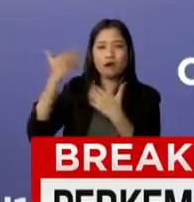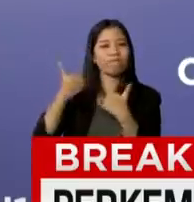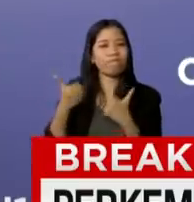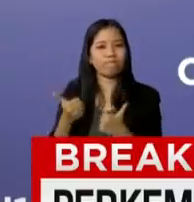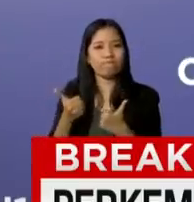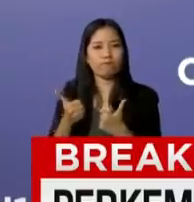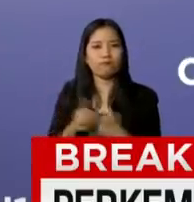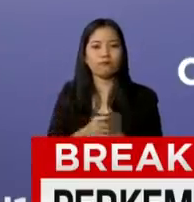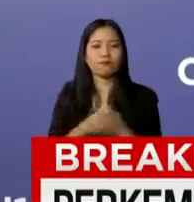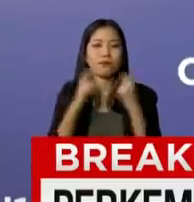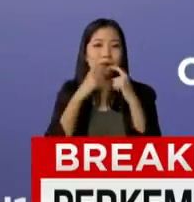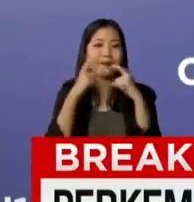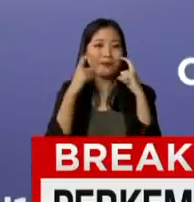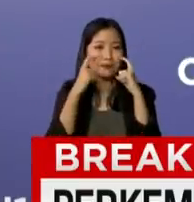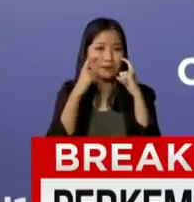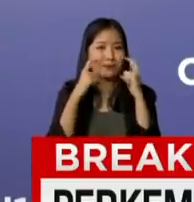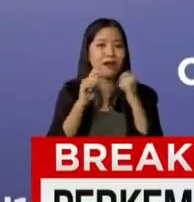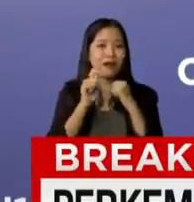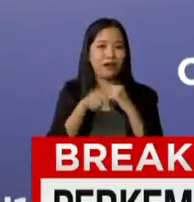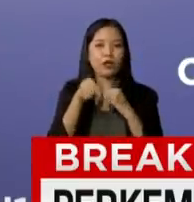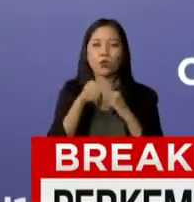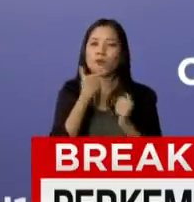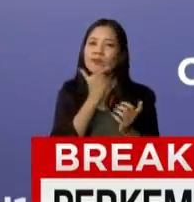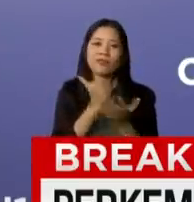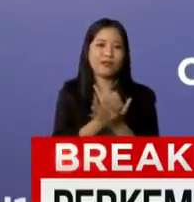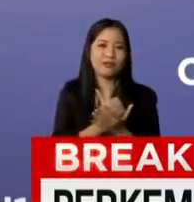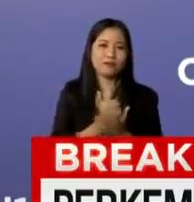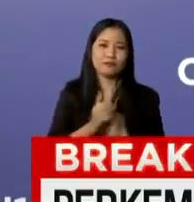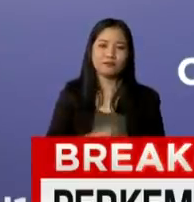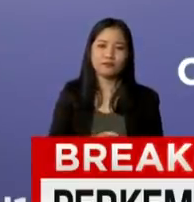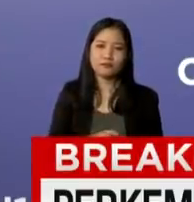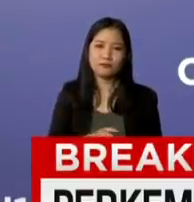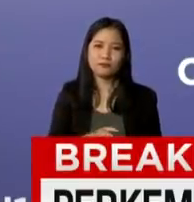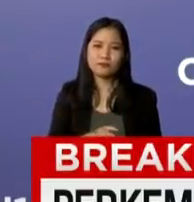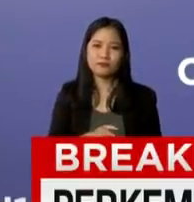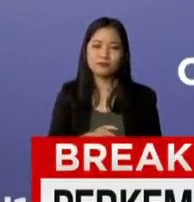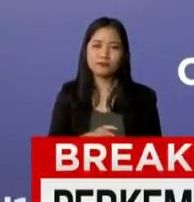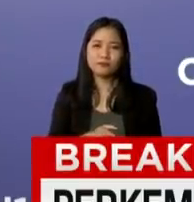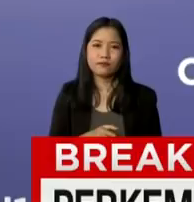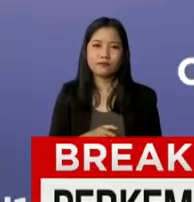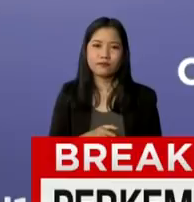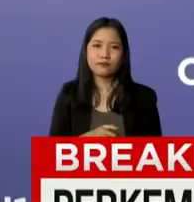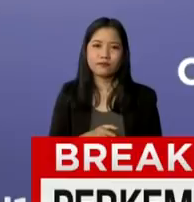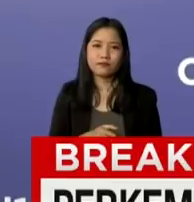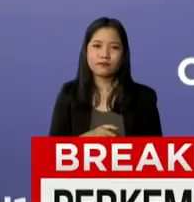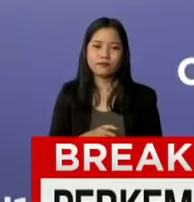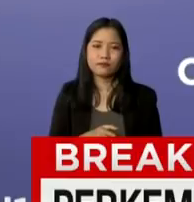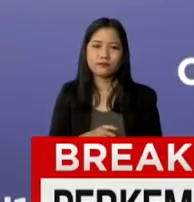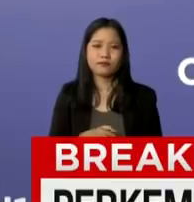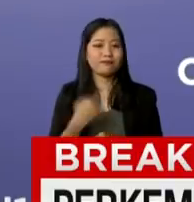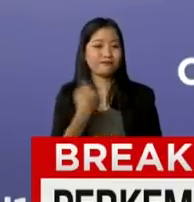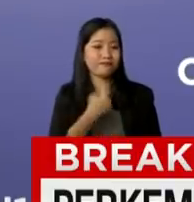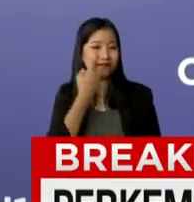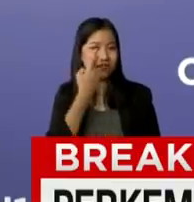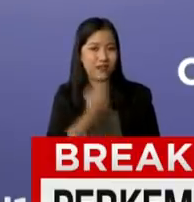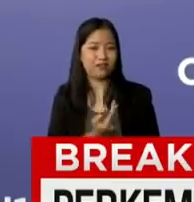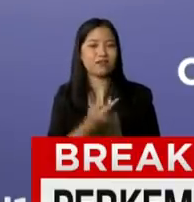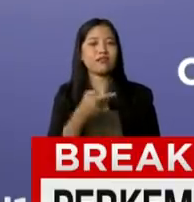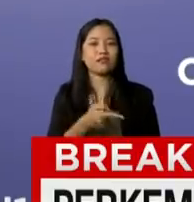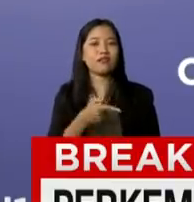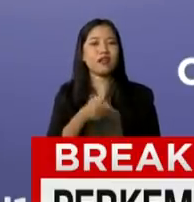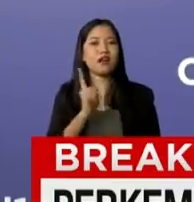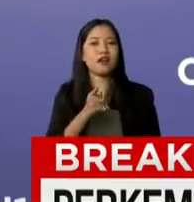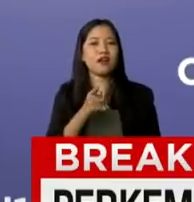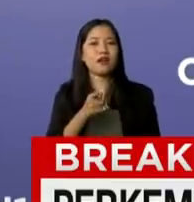gunakan masker menjadi kunci yang penting Ayo kita secara signifikan melihat bahwa